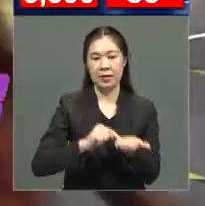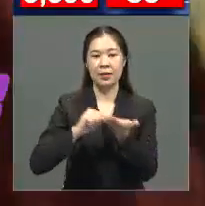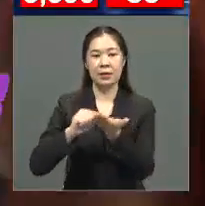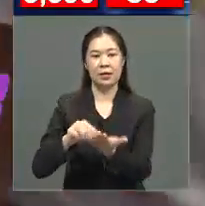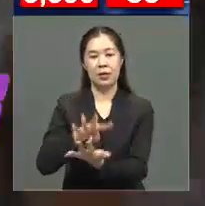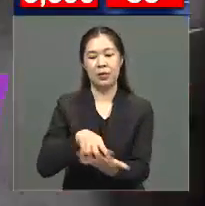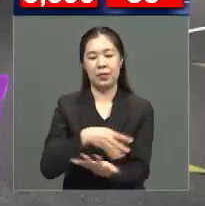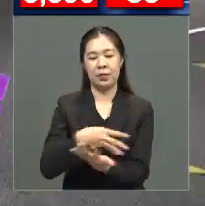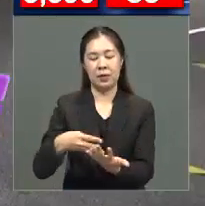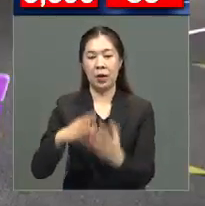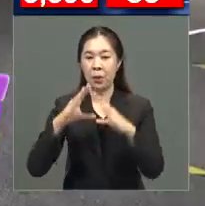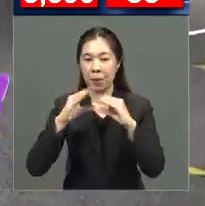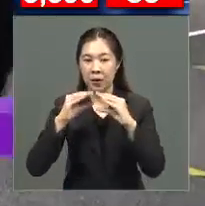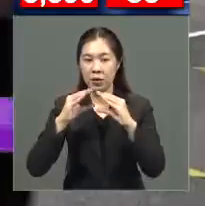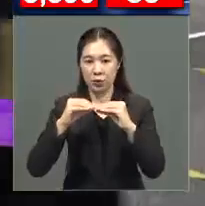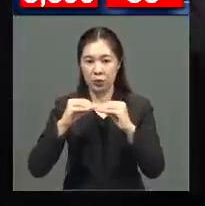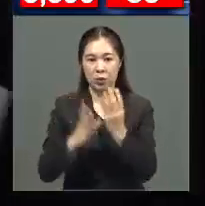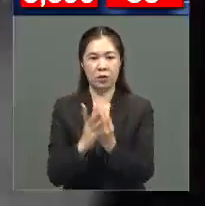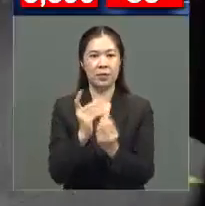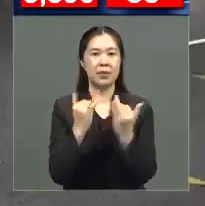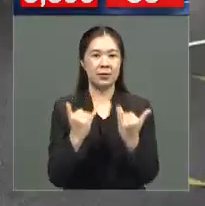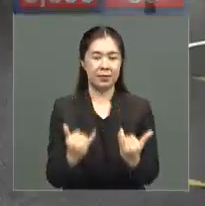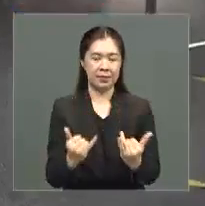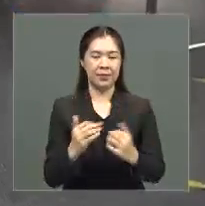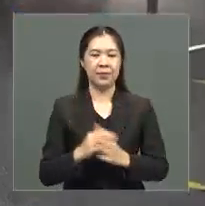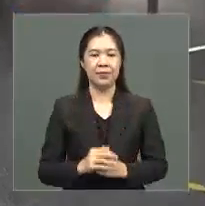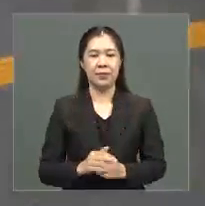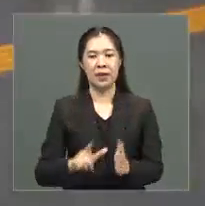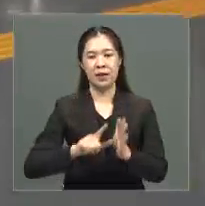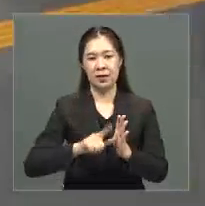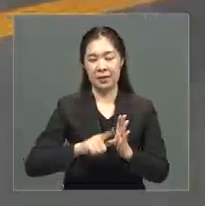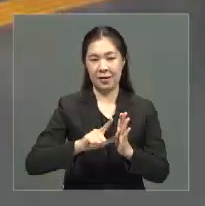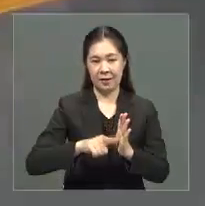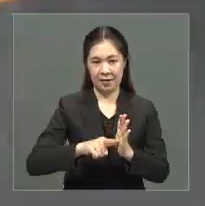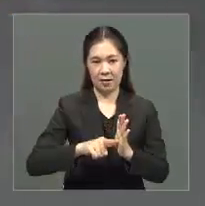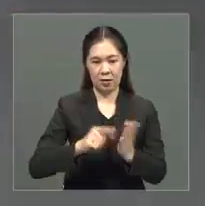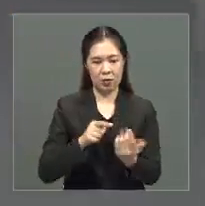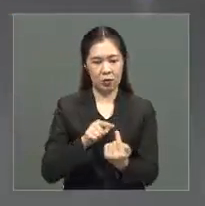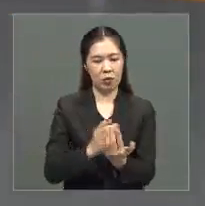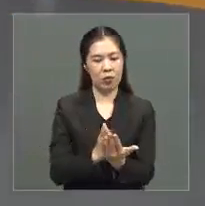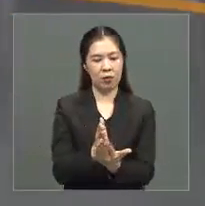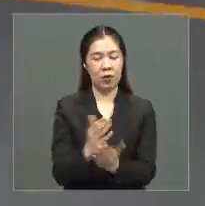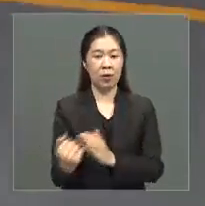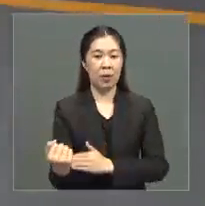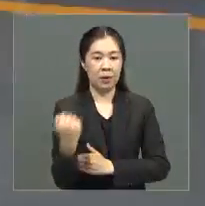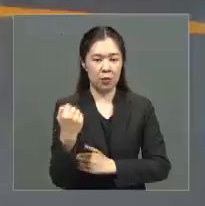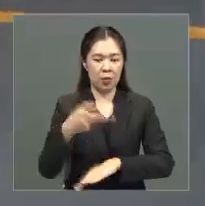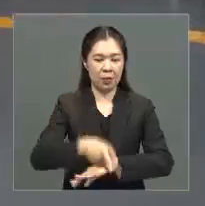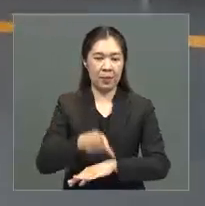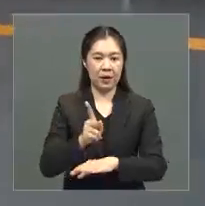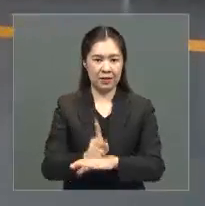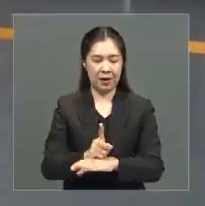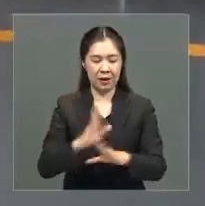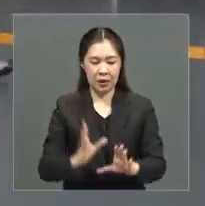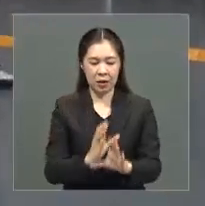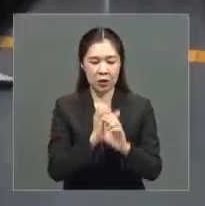การในการประชุมสบคชุดเล็กภายในสัปดาห์นี้ซึ่งก็มีเลขาธิการสภาความมั่นคงแห่งชาติเป็นประธานเพื่อนำข้อส